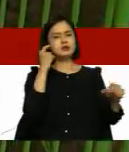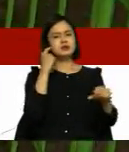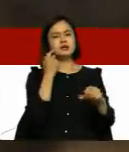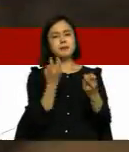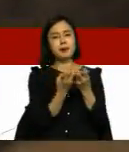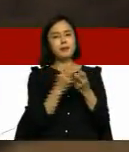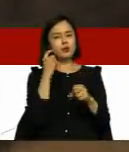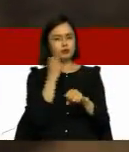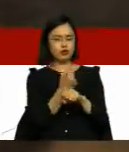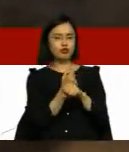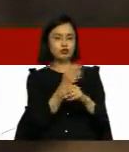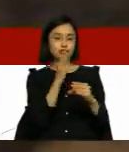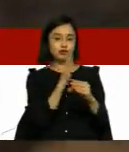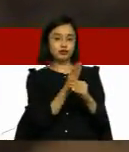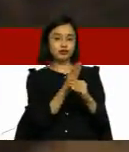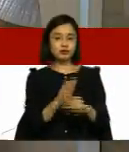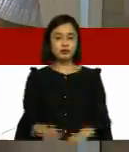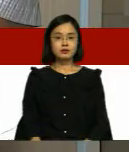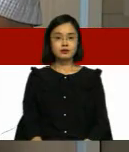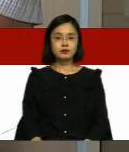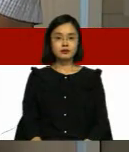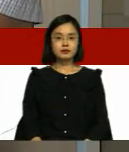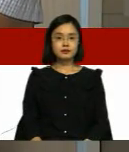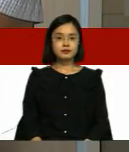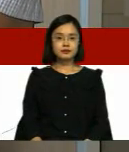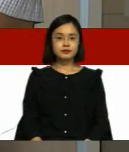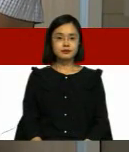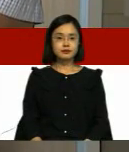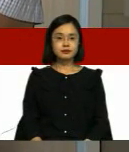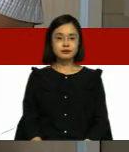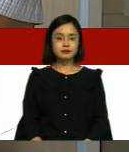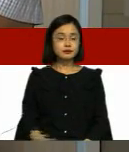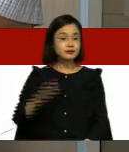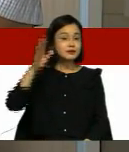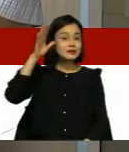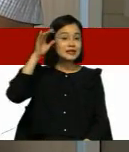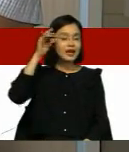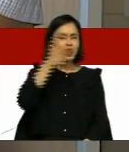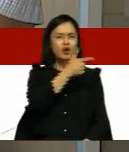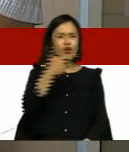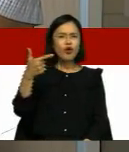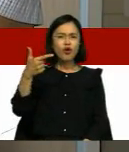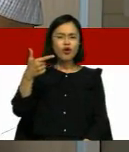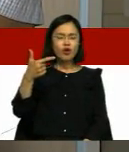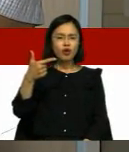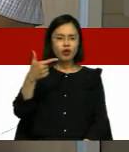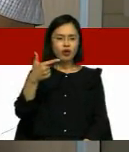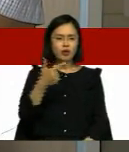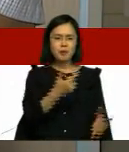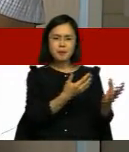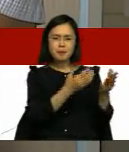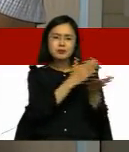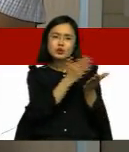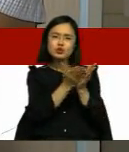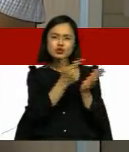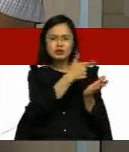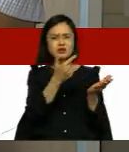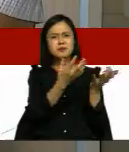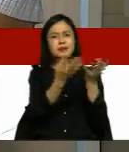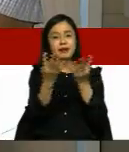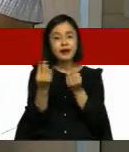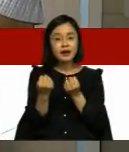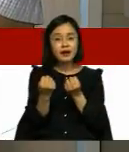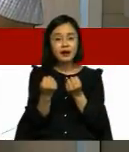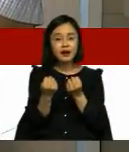네. 그분들이 세 팀이 와가지고 실사를 하고 갔습니다. 그리고 지금 큰 애들이 도사 종류라든지 진도견 있죠. 그리고 일반 믹서견들이 많기 때문에